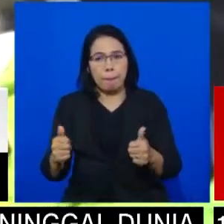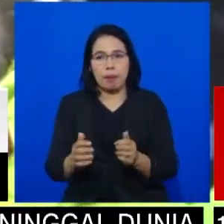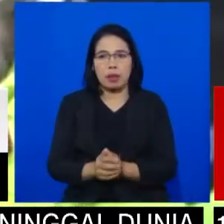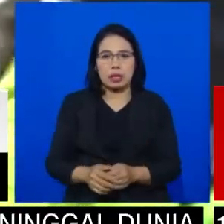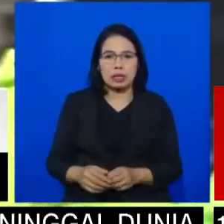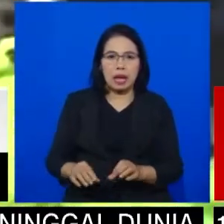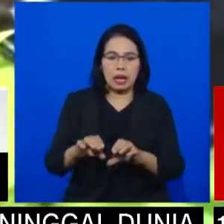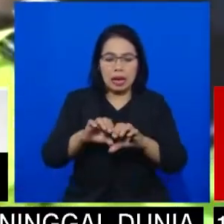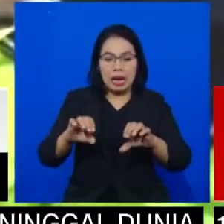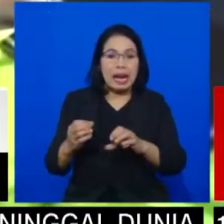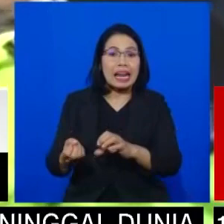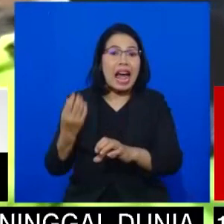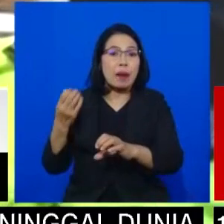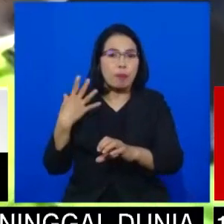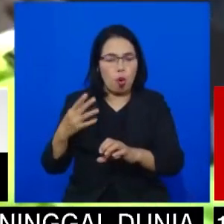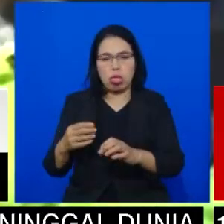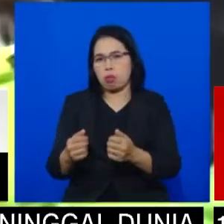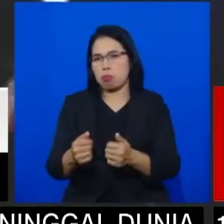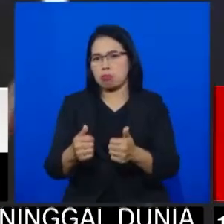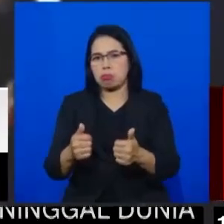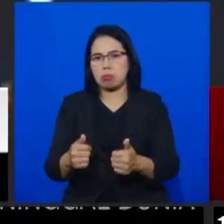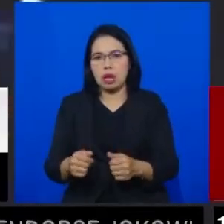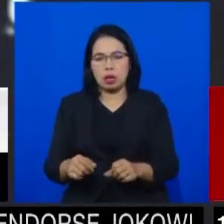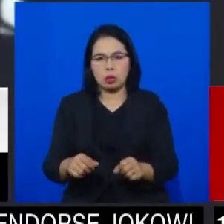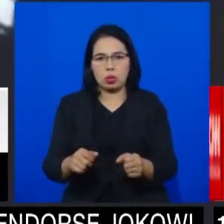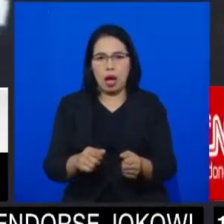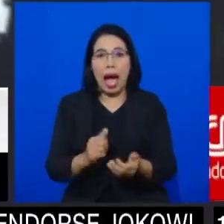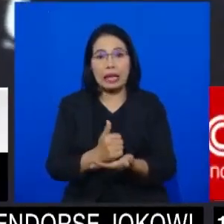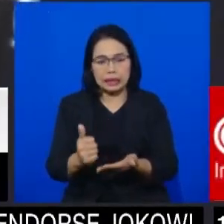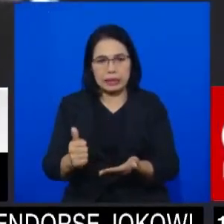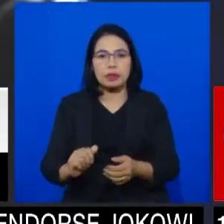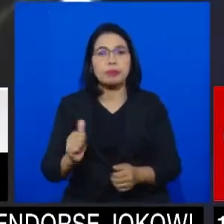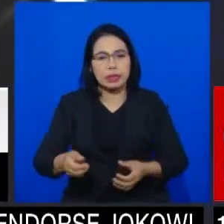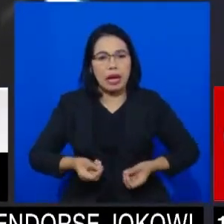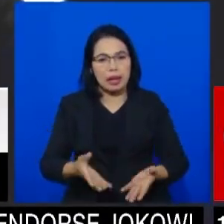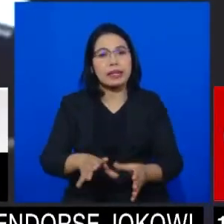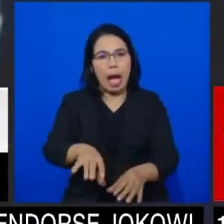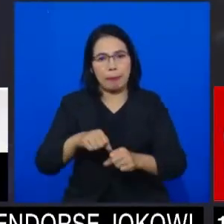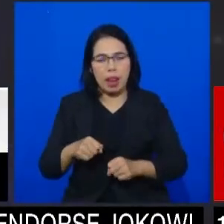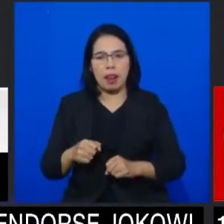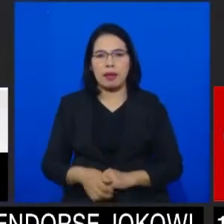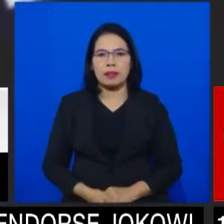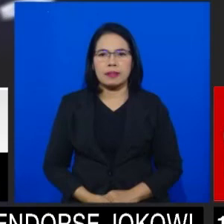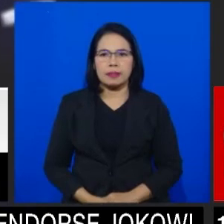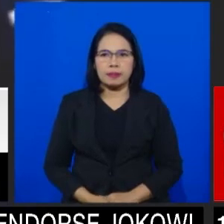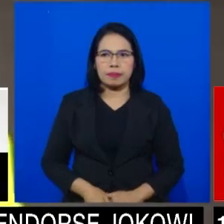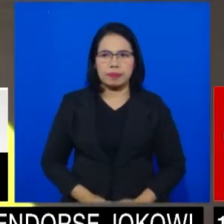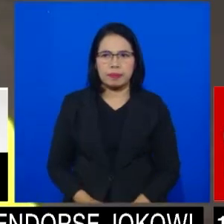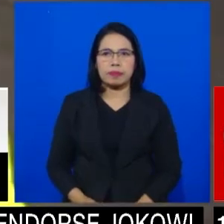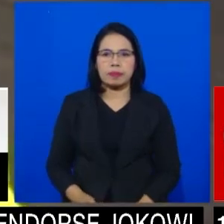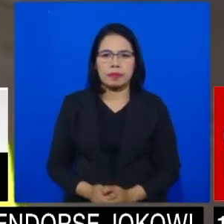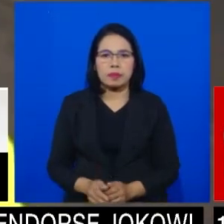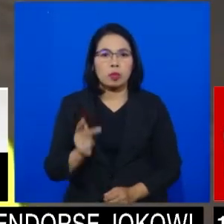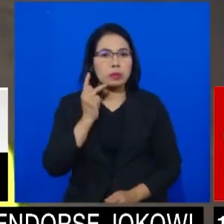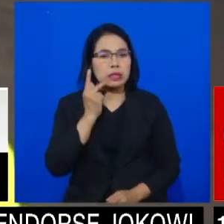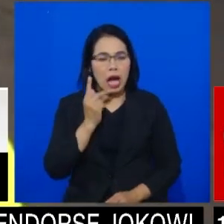Satlantas Polrestabes Bandung, Kompol Eko Iskandar menyatakan, razia sengaja digelar untuk menciptakan kota Bandung yang kondusif dan mencegah terjadinya